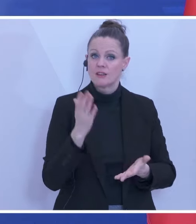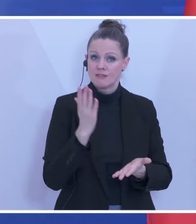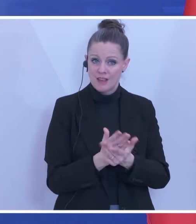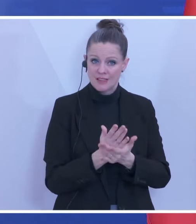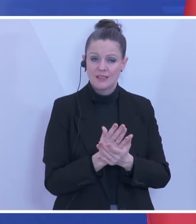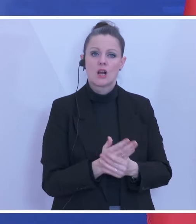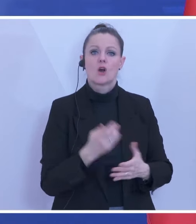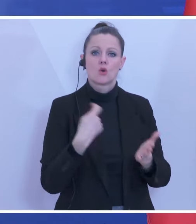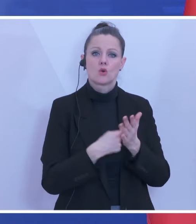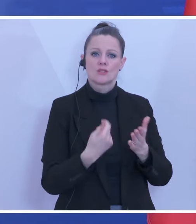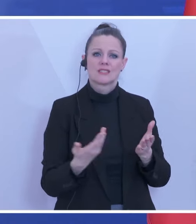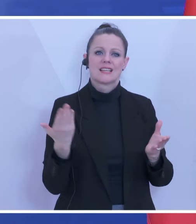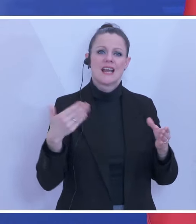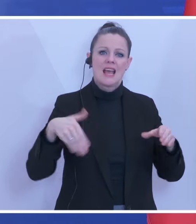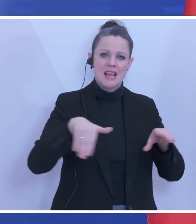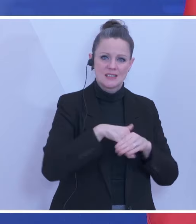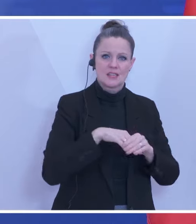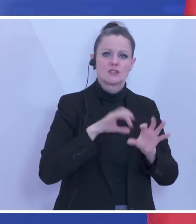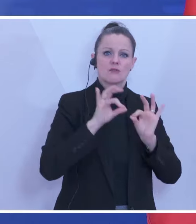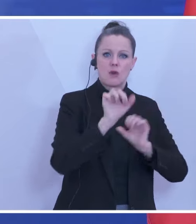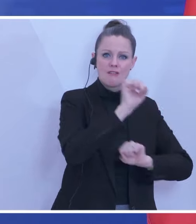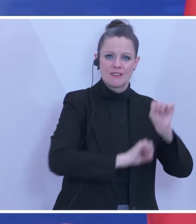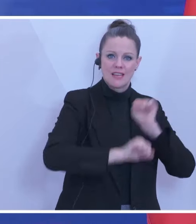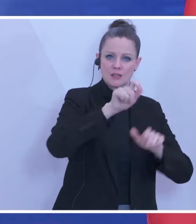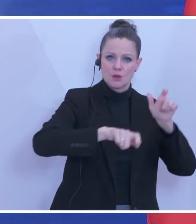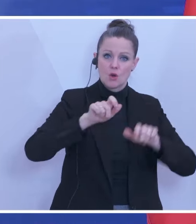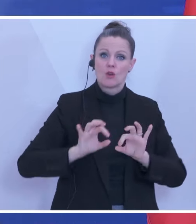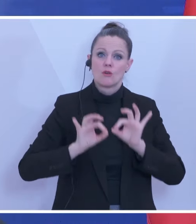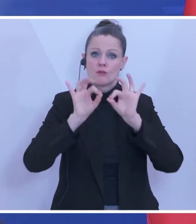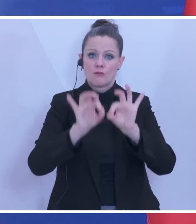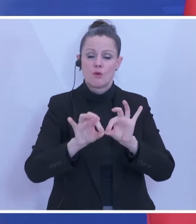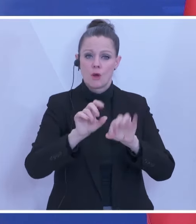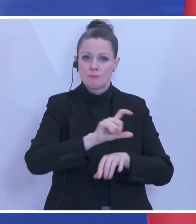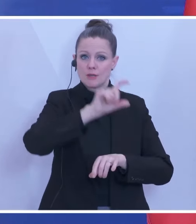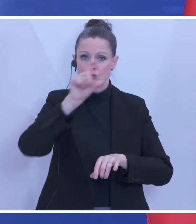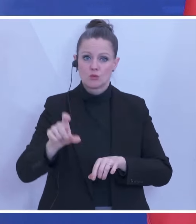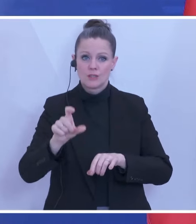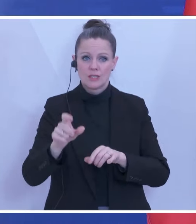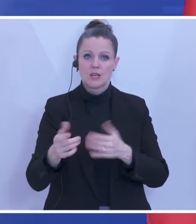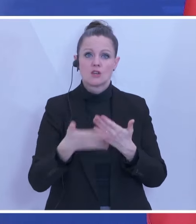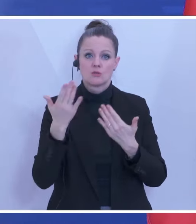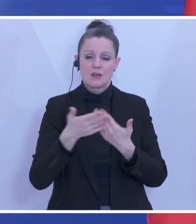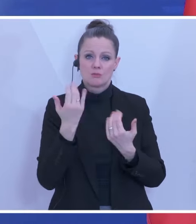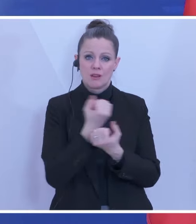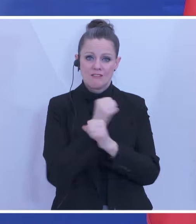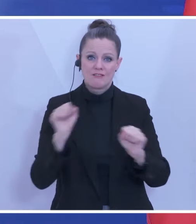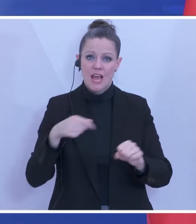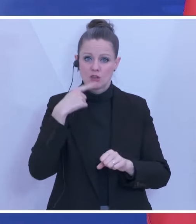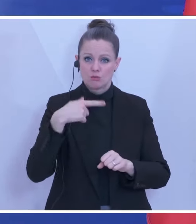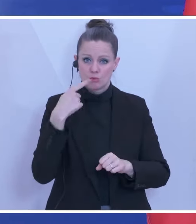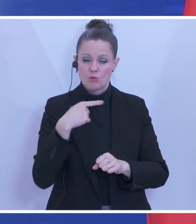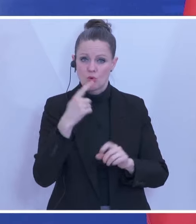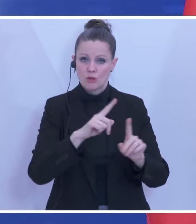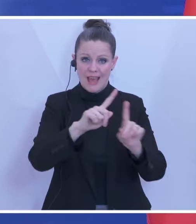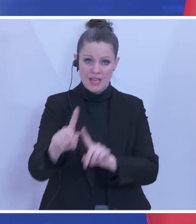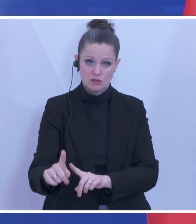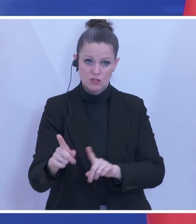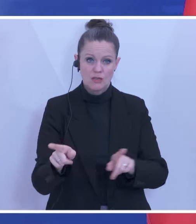der Kosten für die Verteidigerinnen und Verteidiger bzw. für die Beschuldigten im Falle von Freispruch und Einstellungen. Es geht